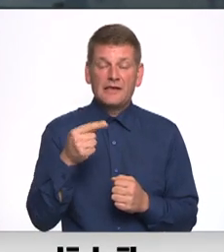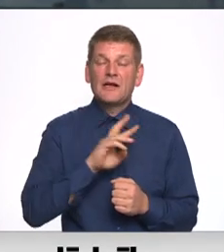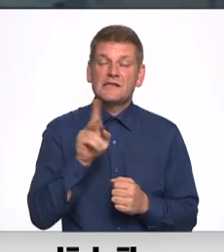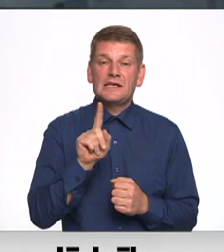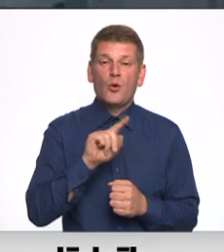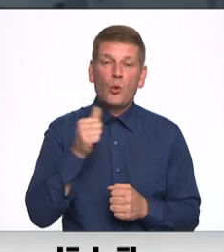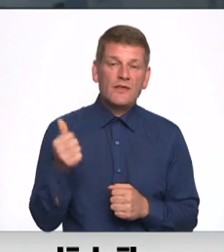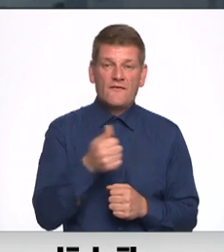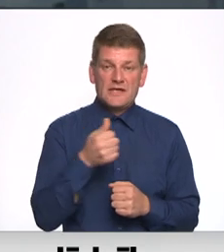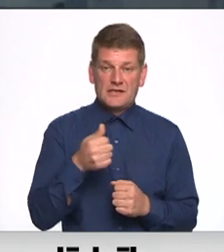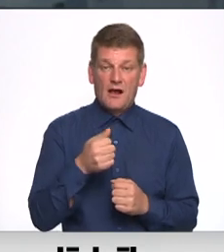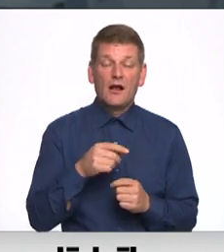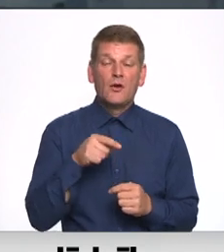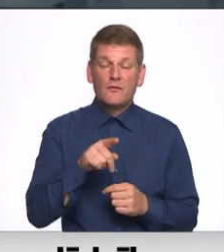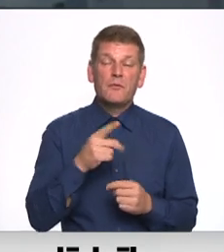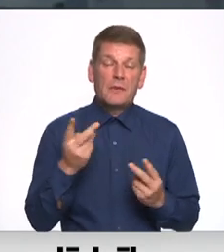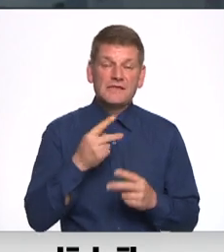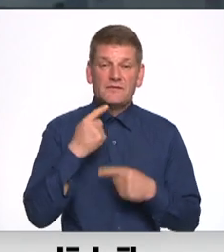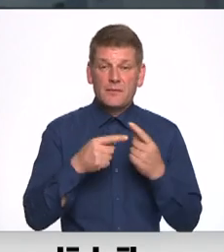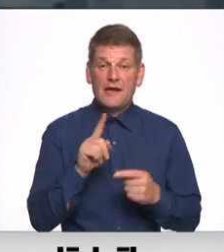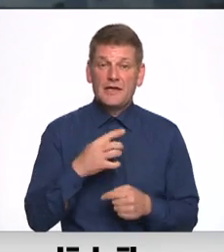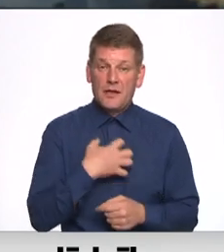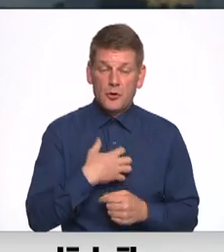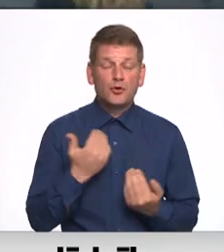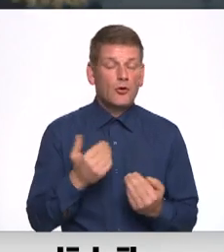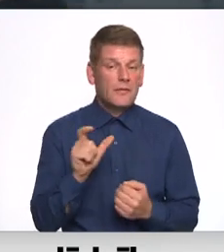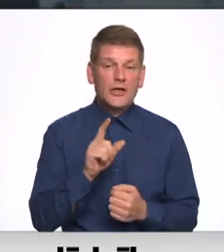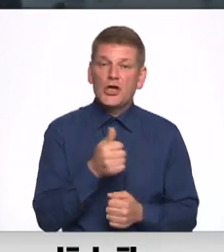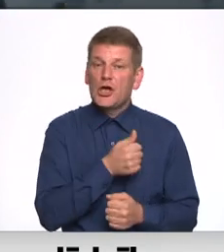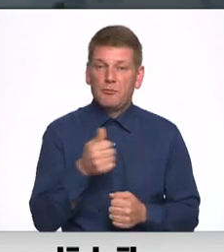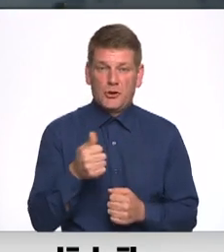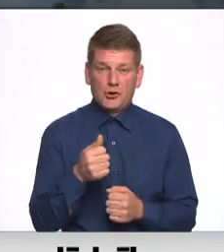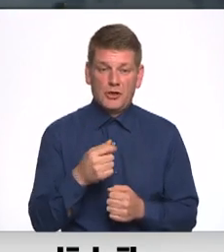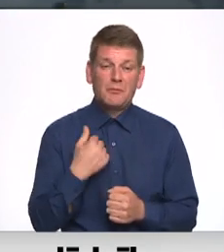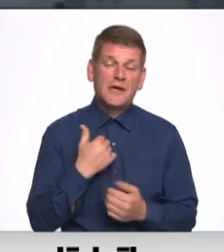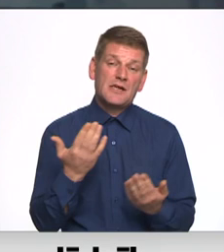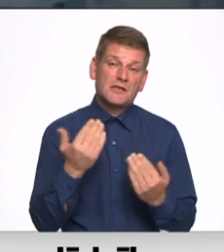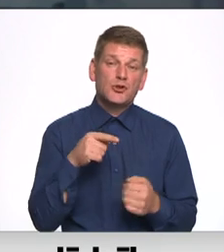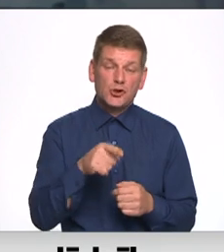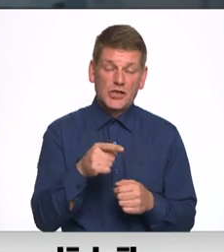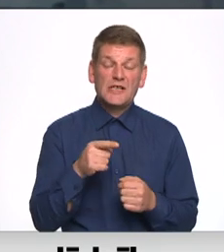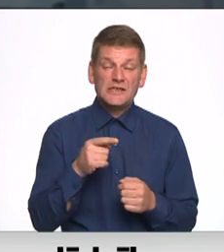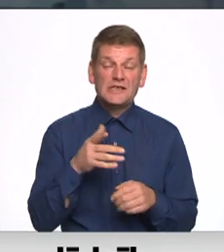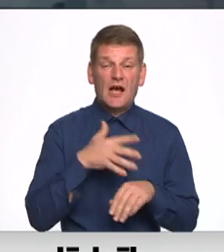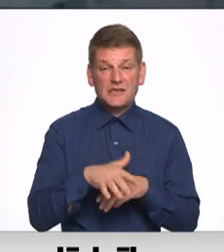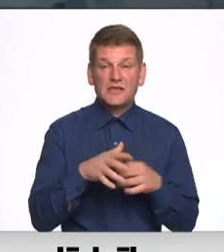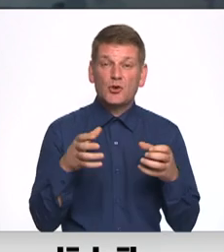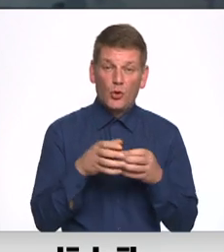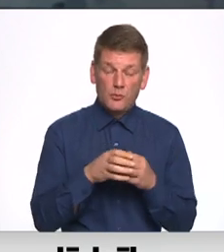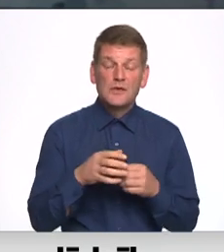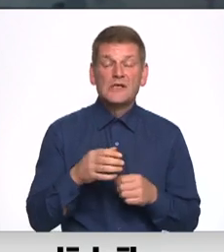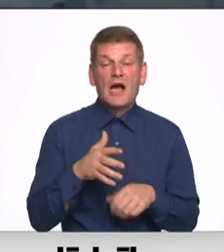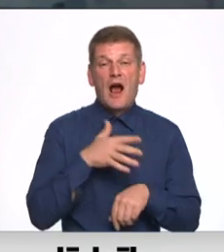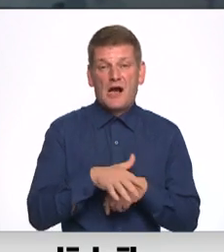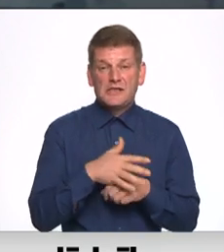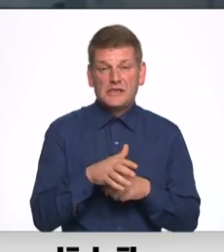visuniversālākā un mums parasti vienmēr ir nepieciešama, bet šobrīd īpaši, tā kā mēs aicinātu šīs asins grupas asins